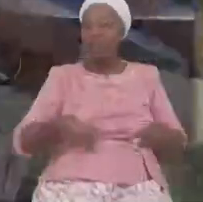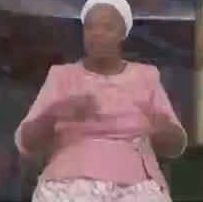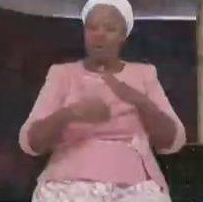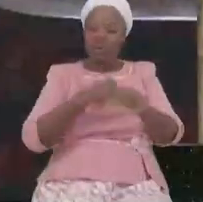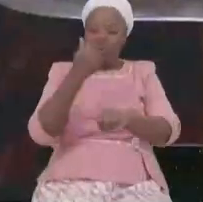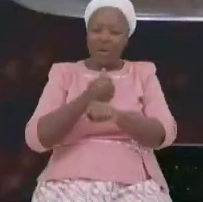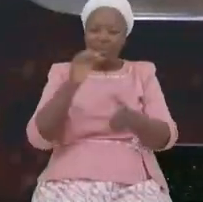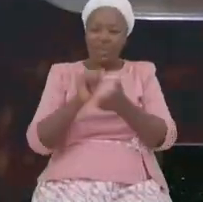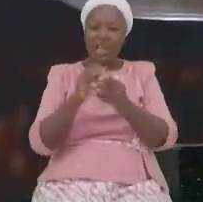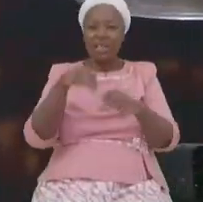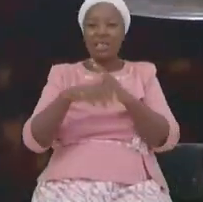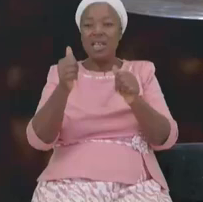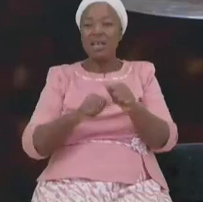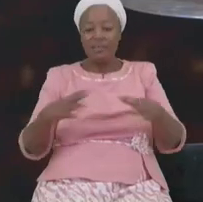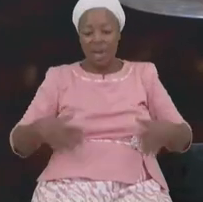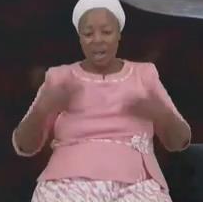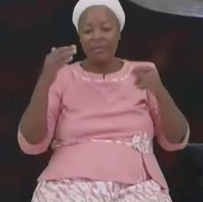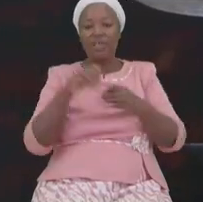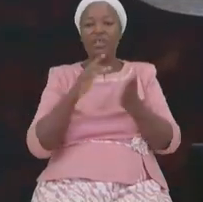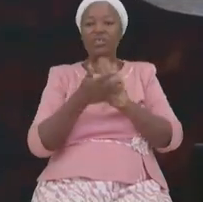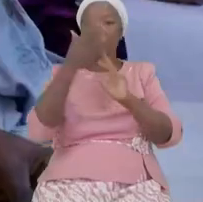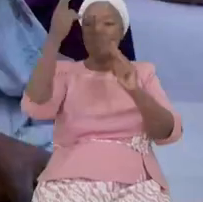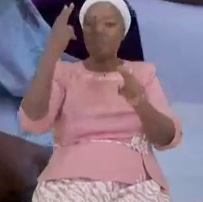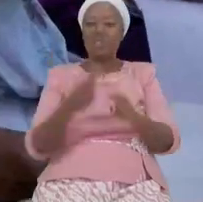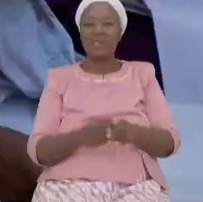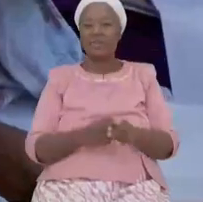chaque vie au nom de Jésus.